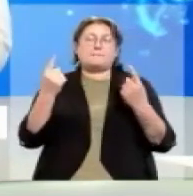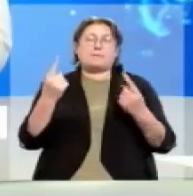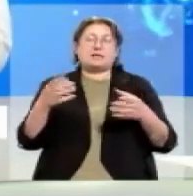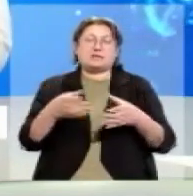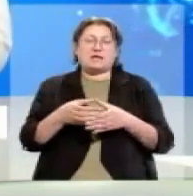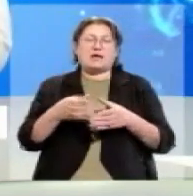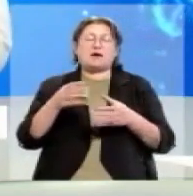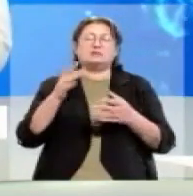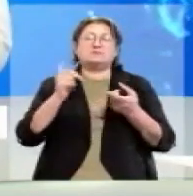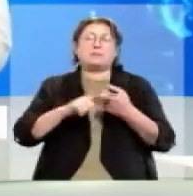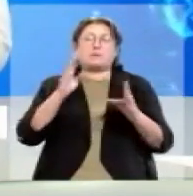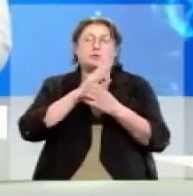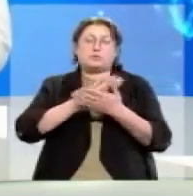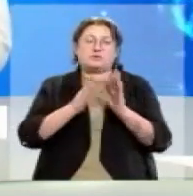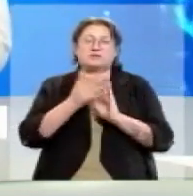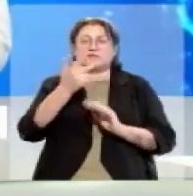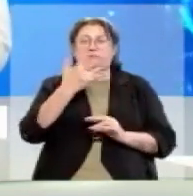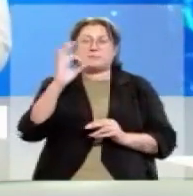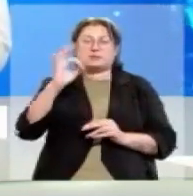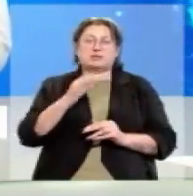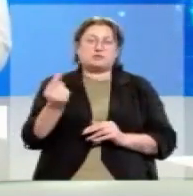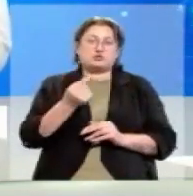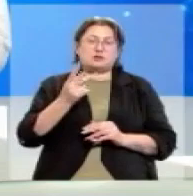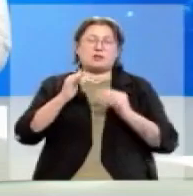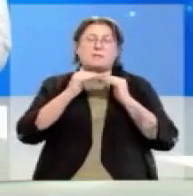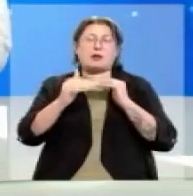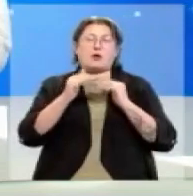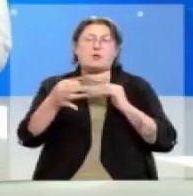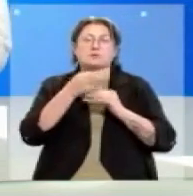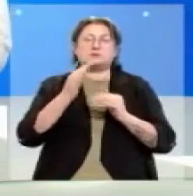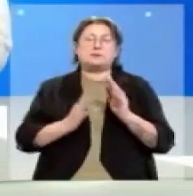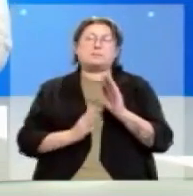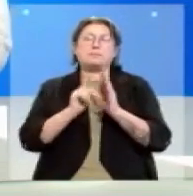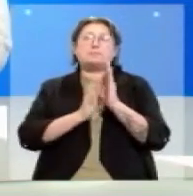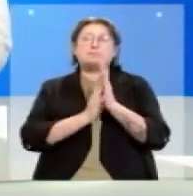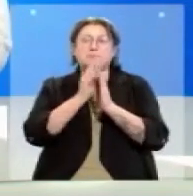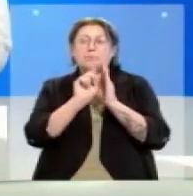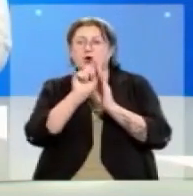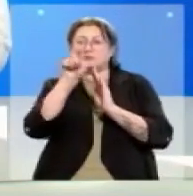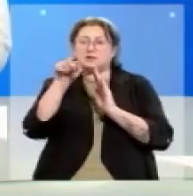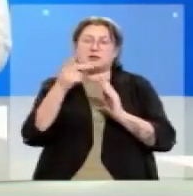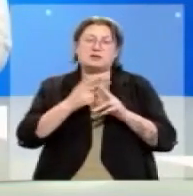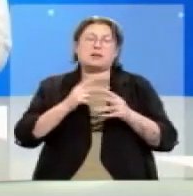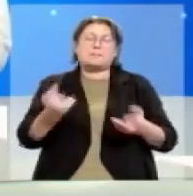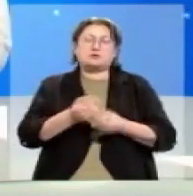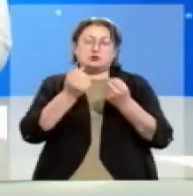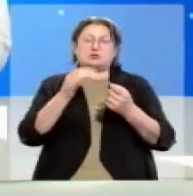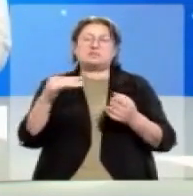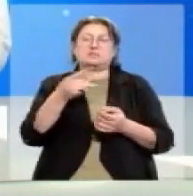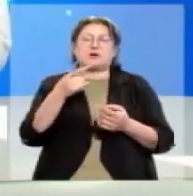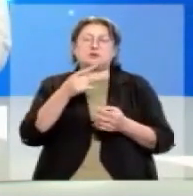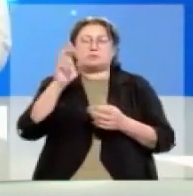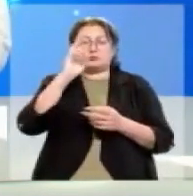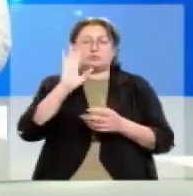В связи с погодными условиями 35% пшеницы на полях области проросли. Для поддержки местных аграриев из